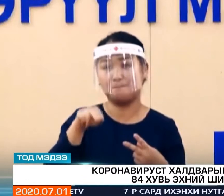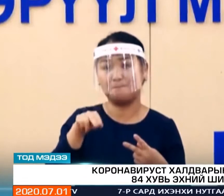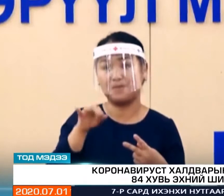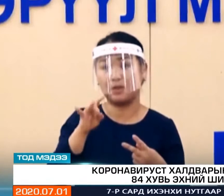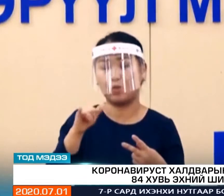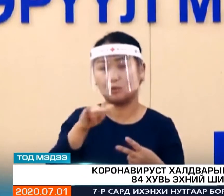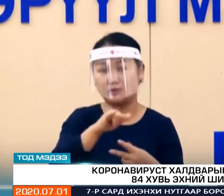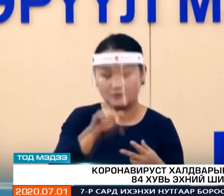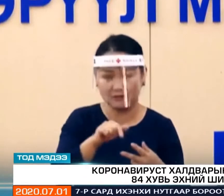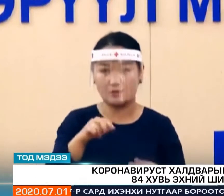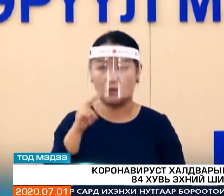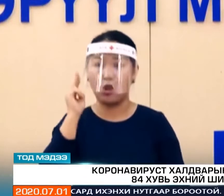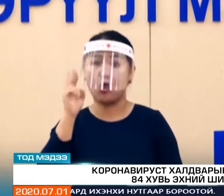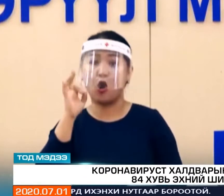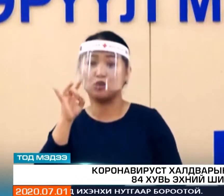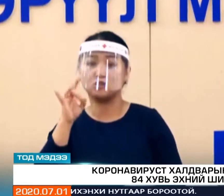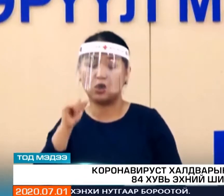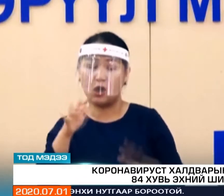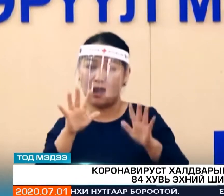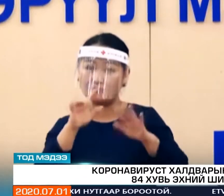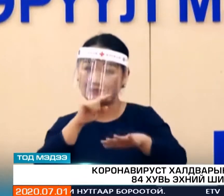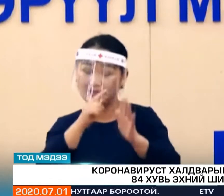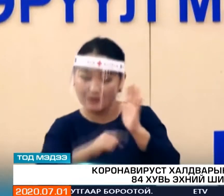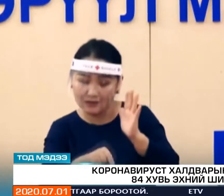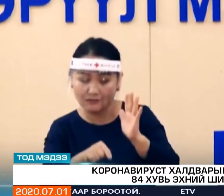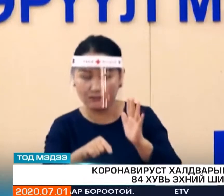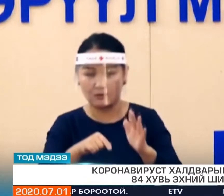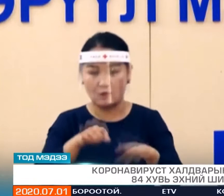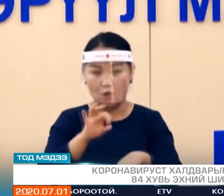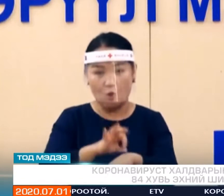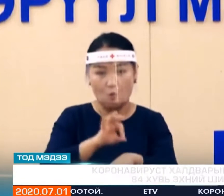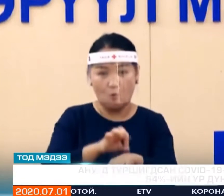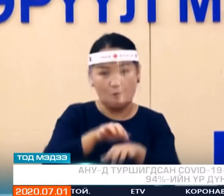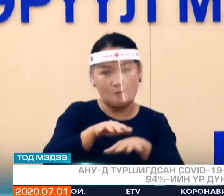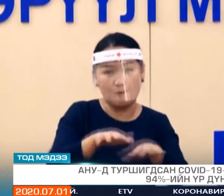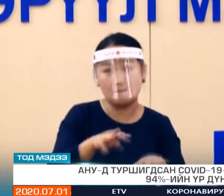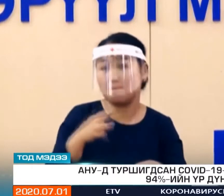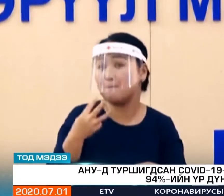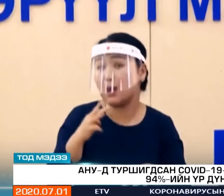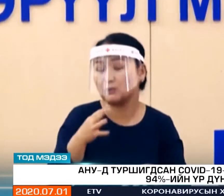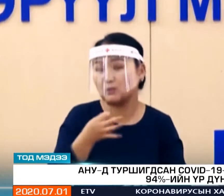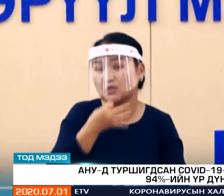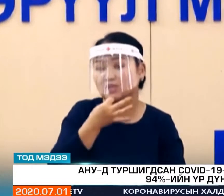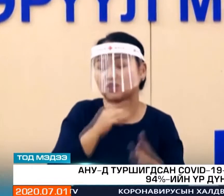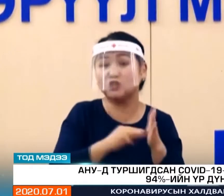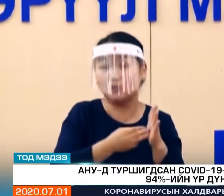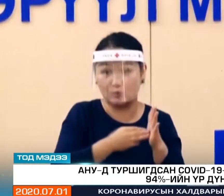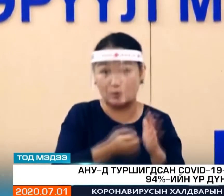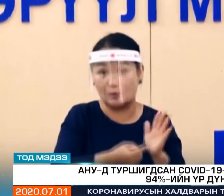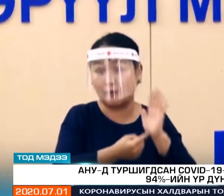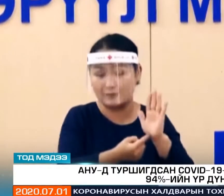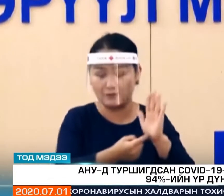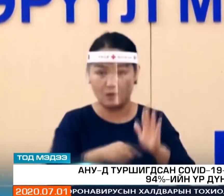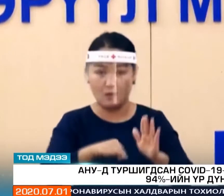Arnogor Sariyng, Cartachlin aurgulwyd tos-tos ducho'ch tootsolol garch baihna. Zaa, tuunjln COVID-ar-wys